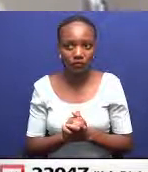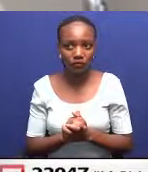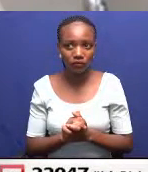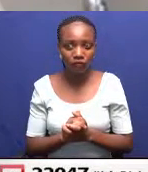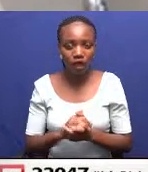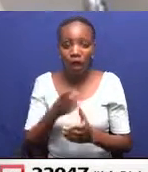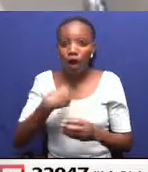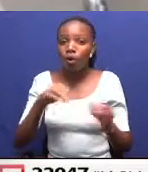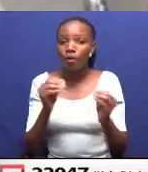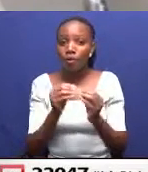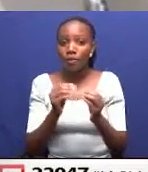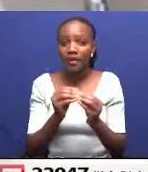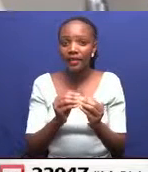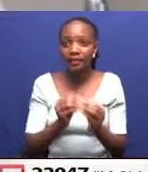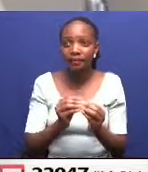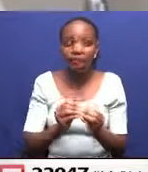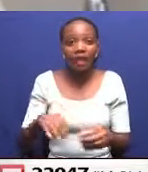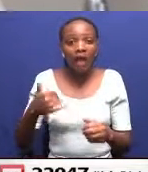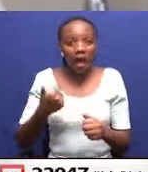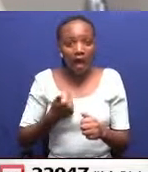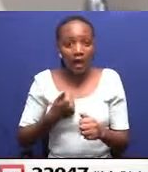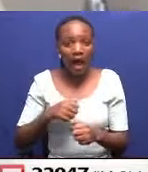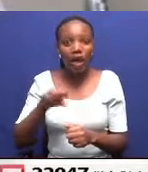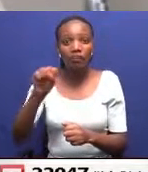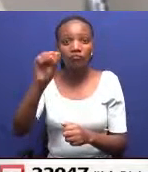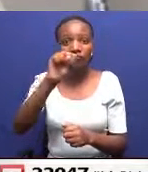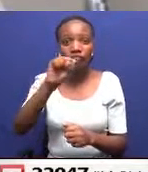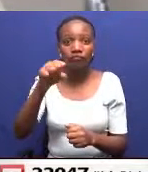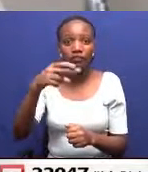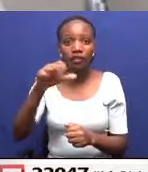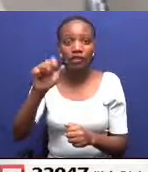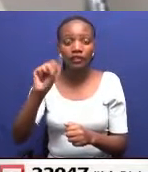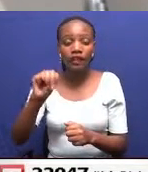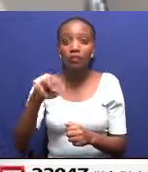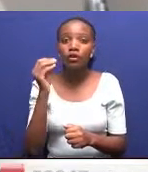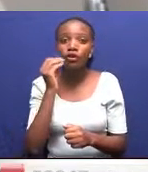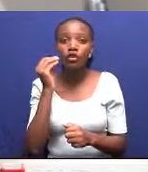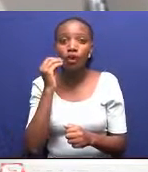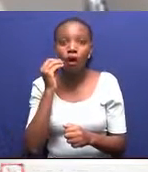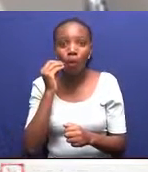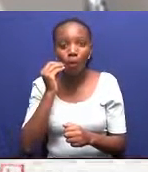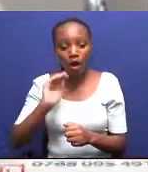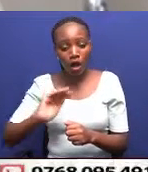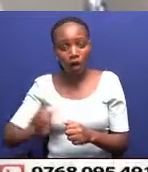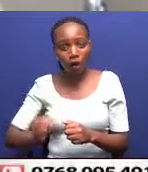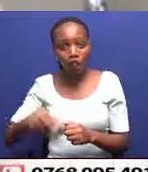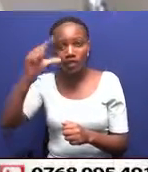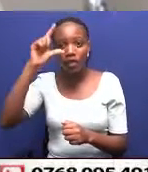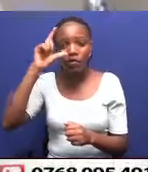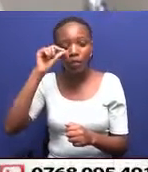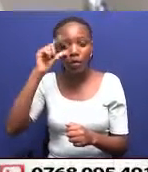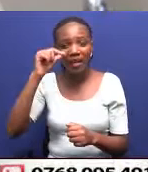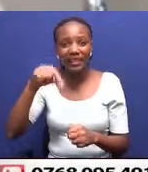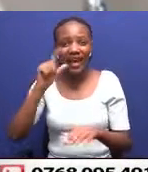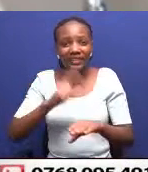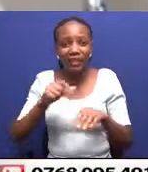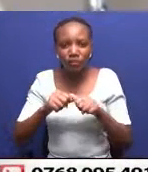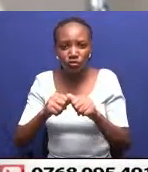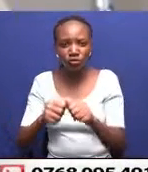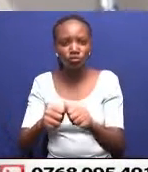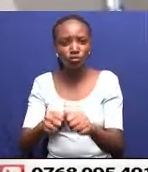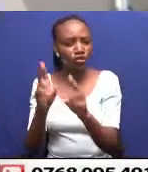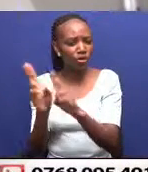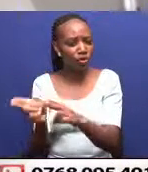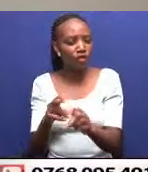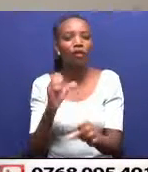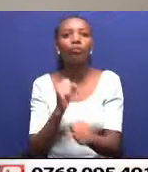Tulikutana naye Shem Kavuku nyumbani kwake katika mtaa wa VOK kaunti ya Mombasa akiendelea na shughuli zake licha